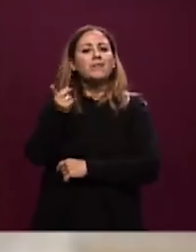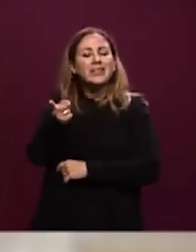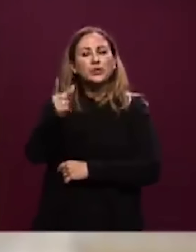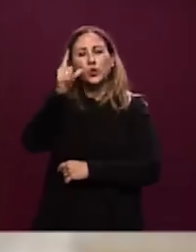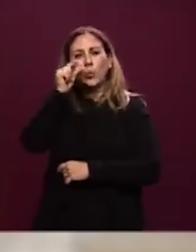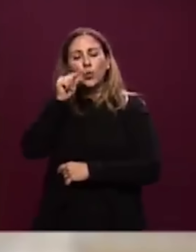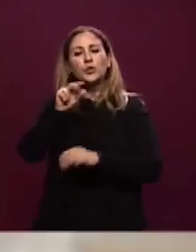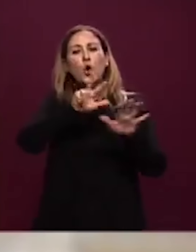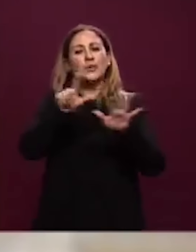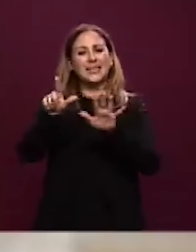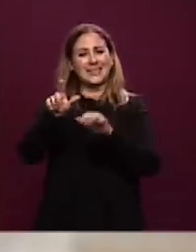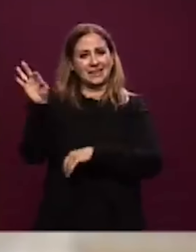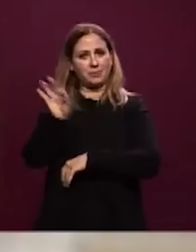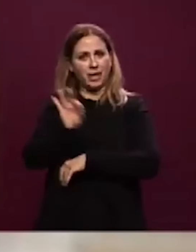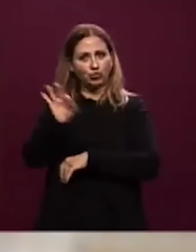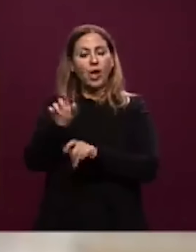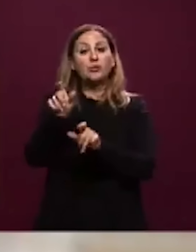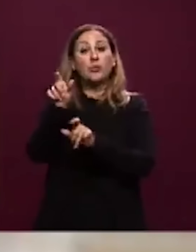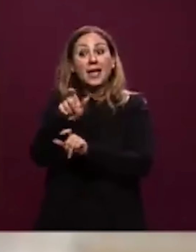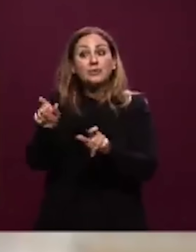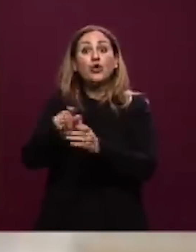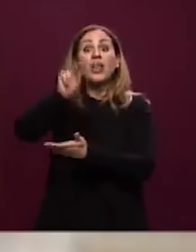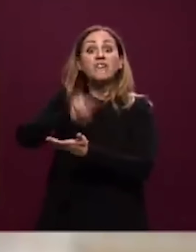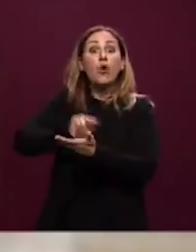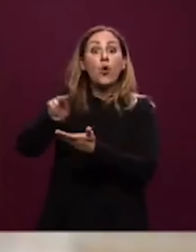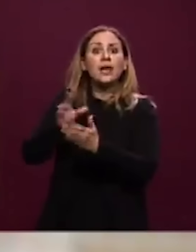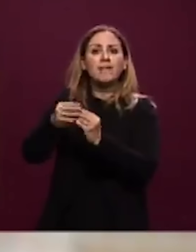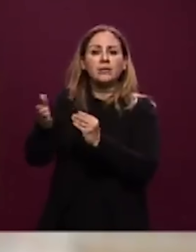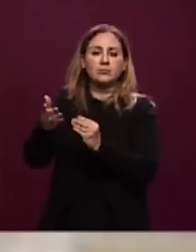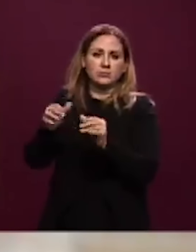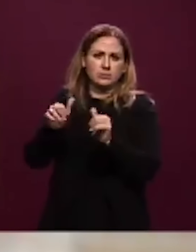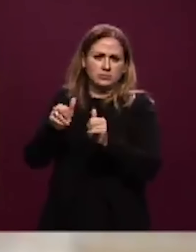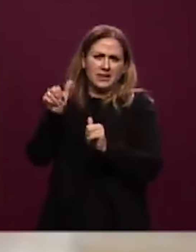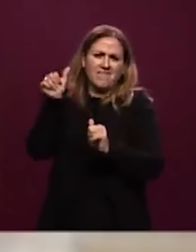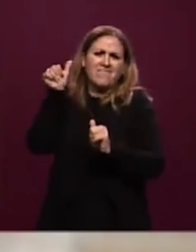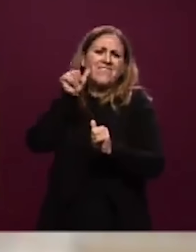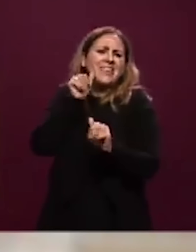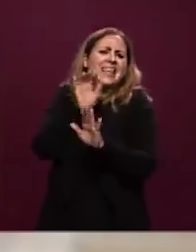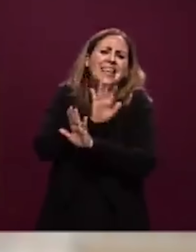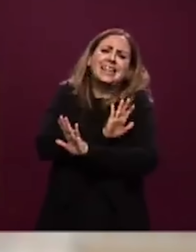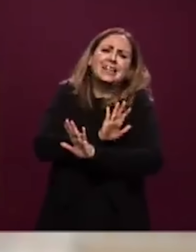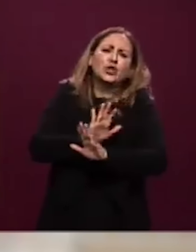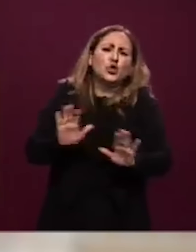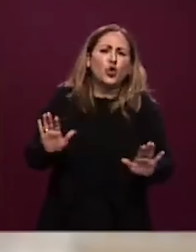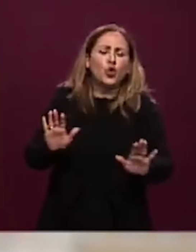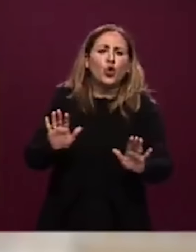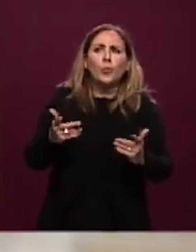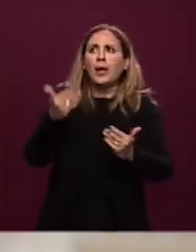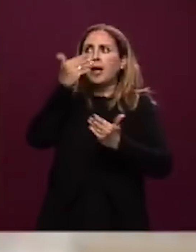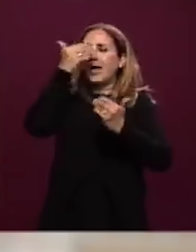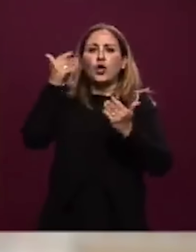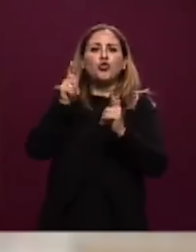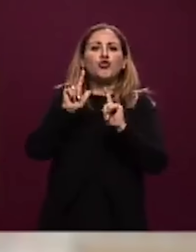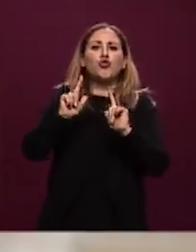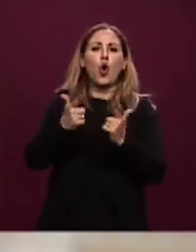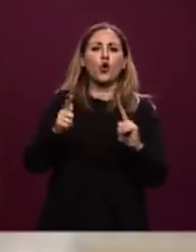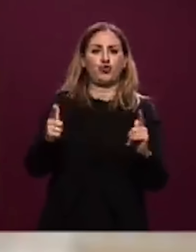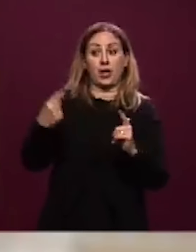delle persone. Che farsa! È una farsa, indubbiamente è una farsa quella giornata